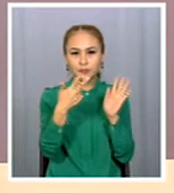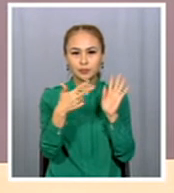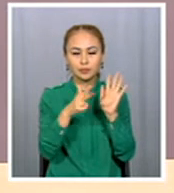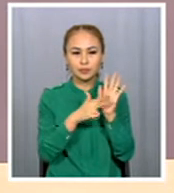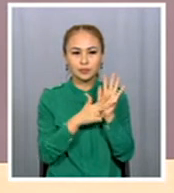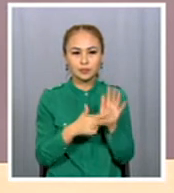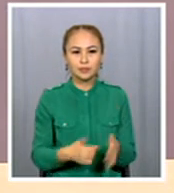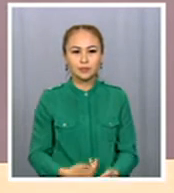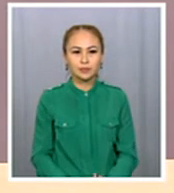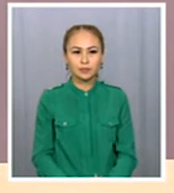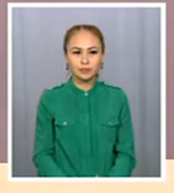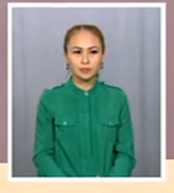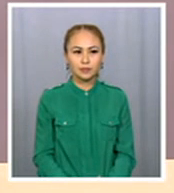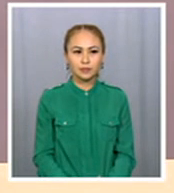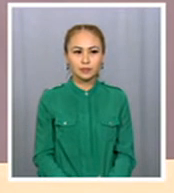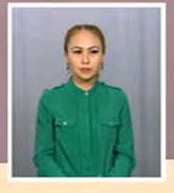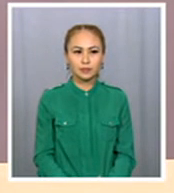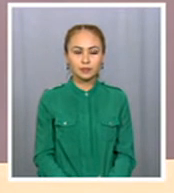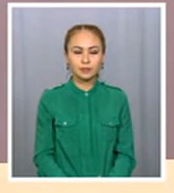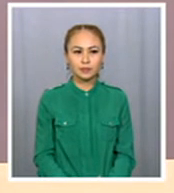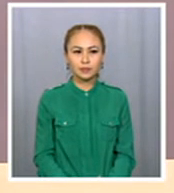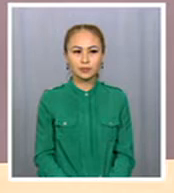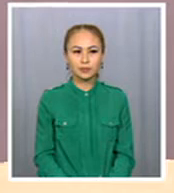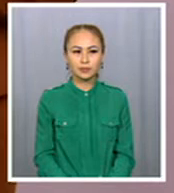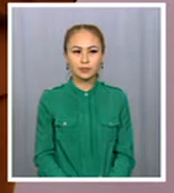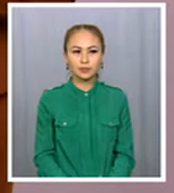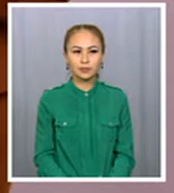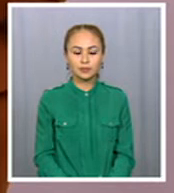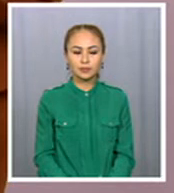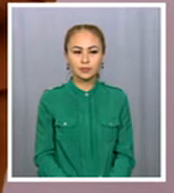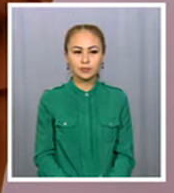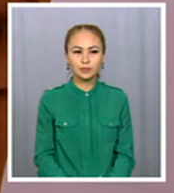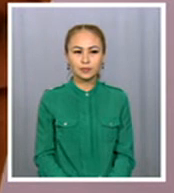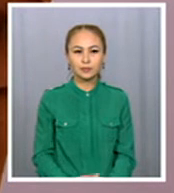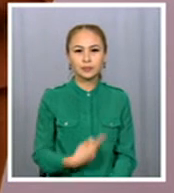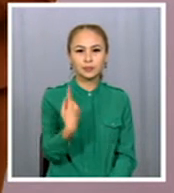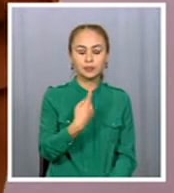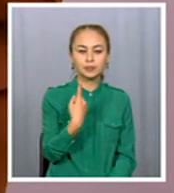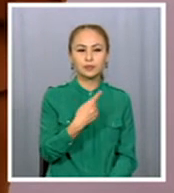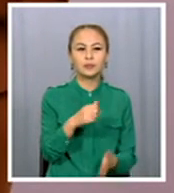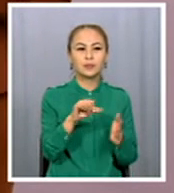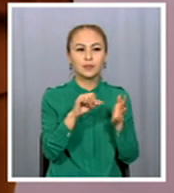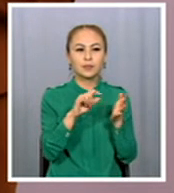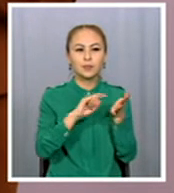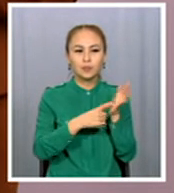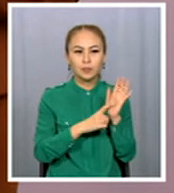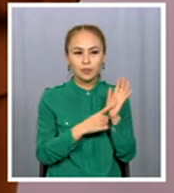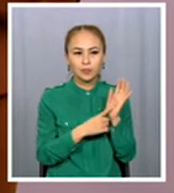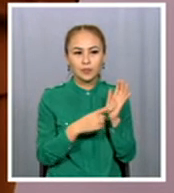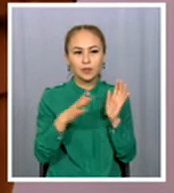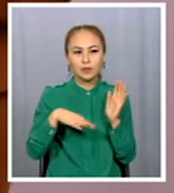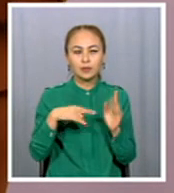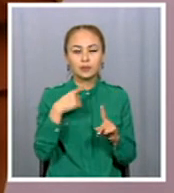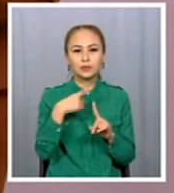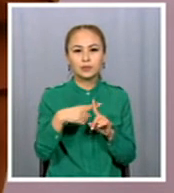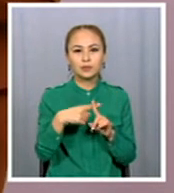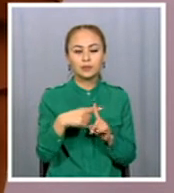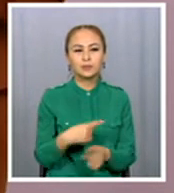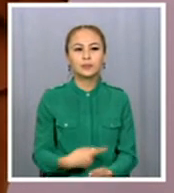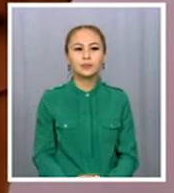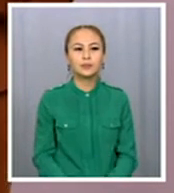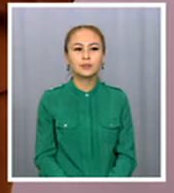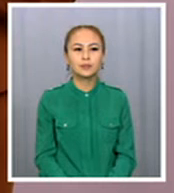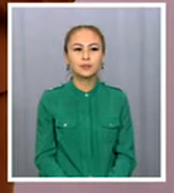38-ге тең. Келесі өрнекке назар аударамыз. Бірінші, көбейту амалы, екінші қосу амалы